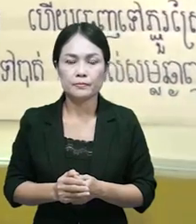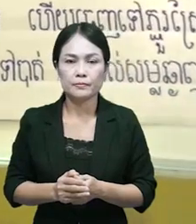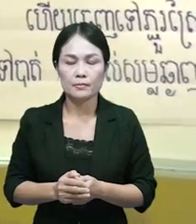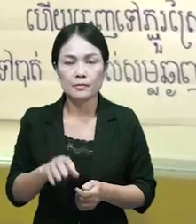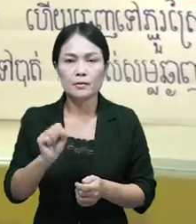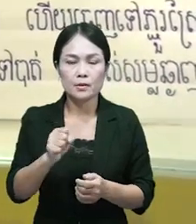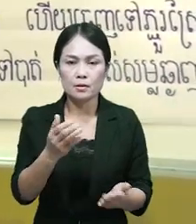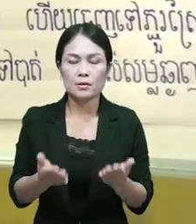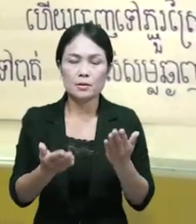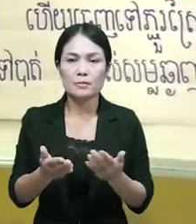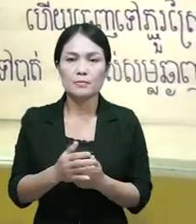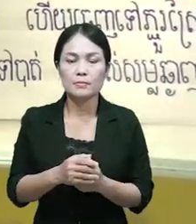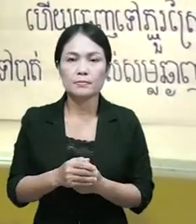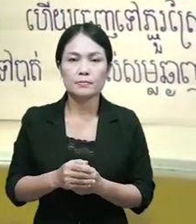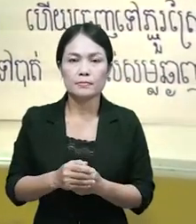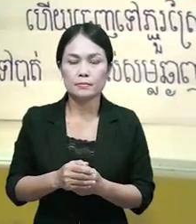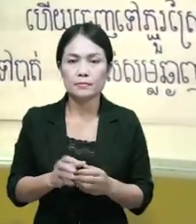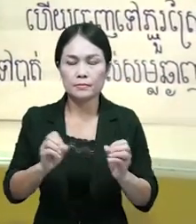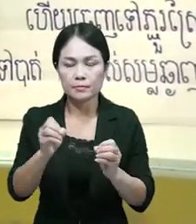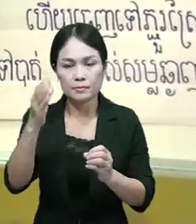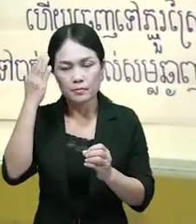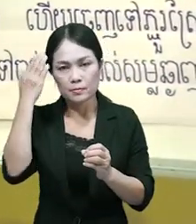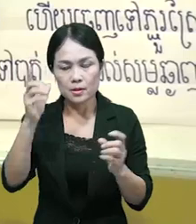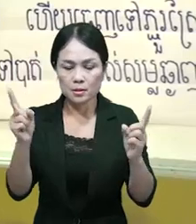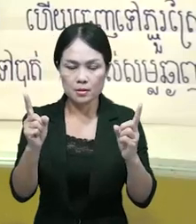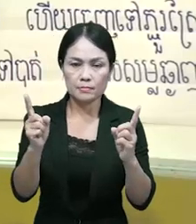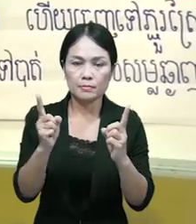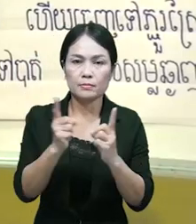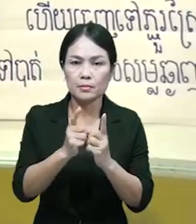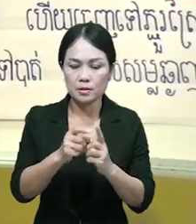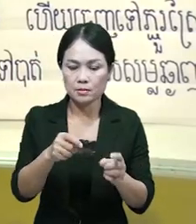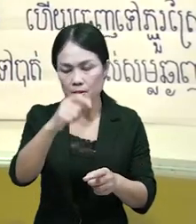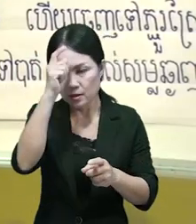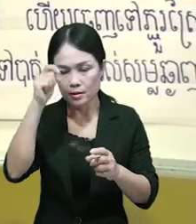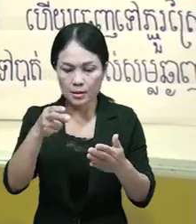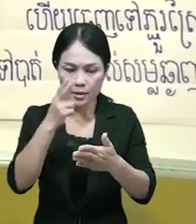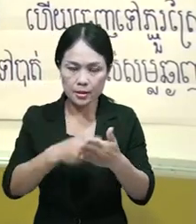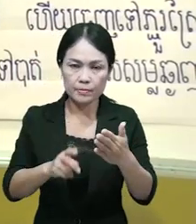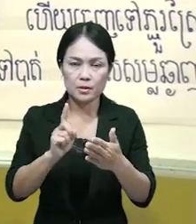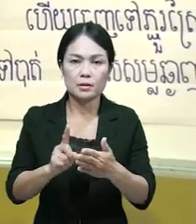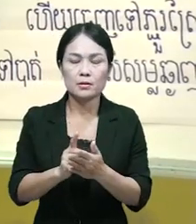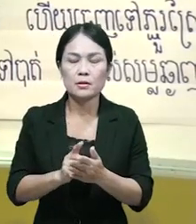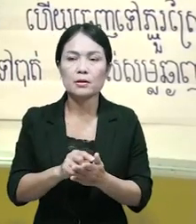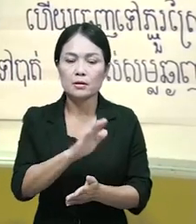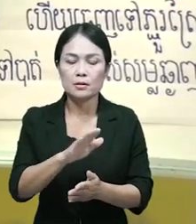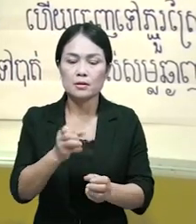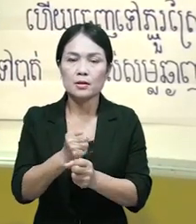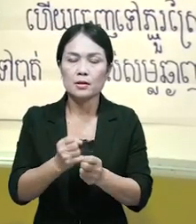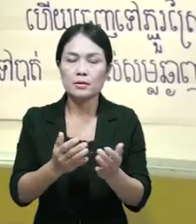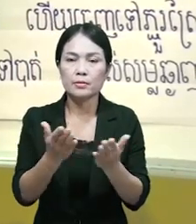ចាប្រសិនបើកូនអត់ចេះជួបប្រទះនៅរឿងរ៉ាវអីមួយកូនទៅធ្វើម៉េចទៅកូ